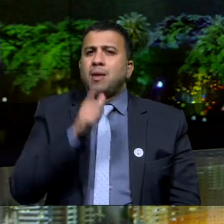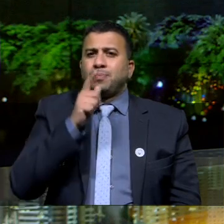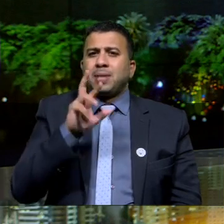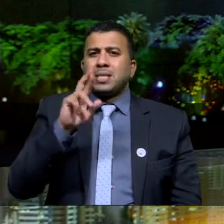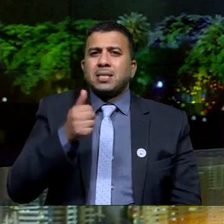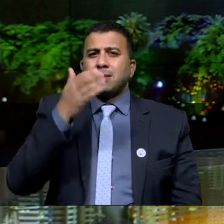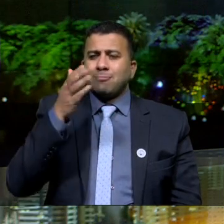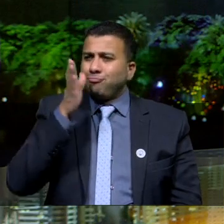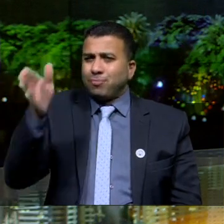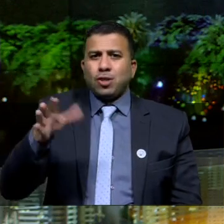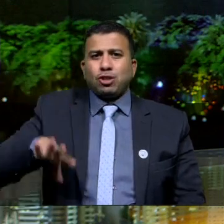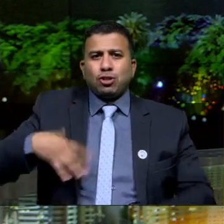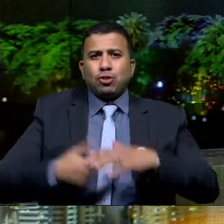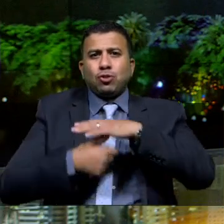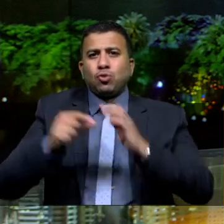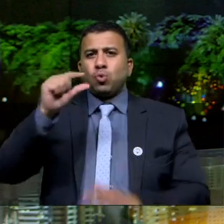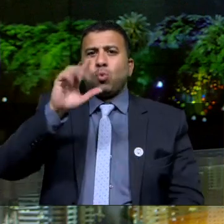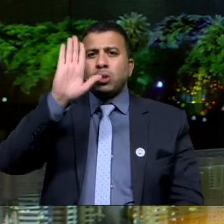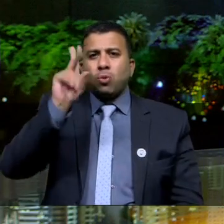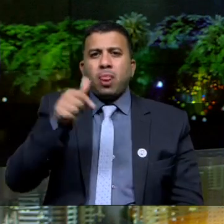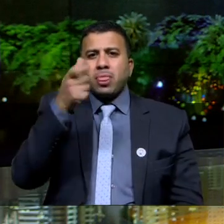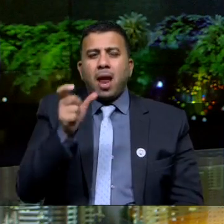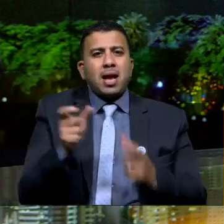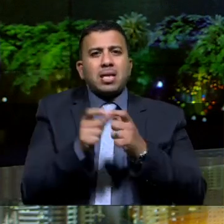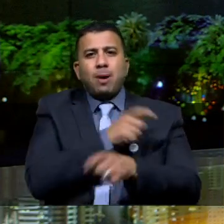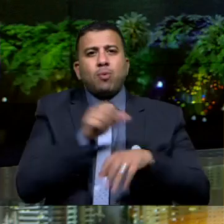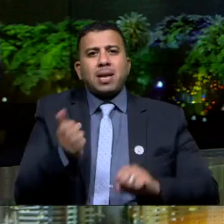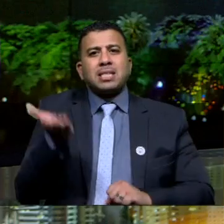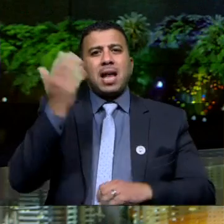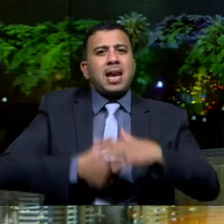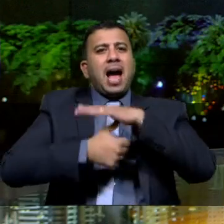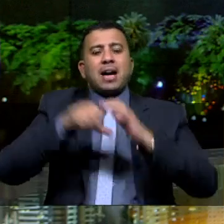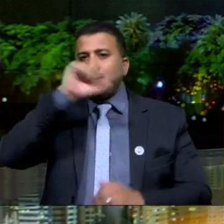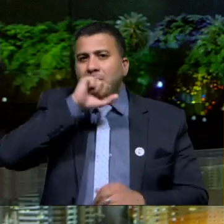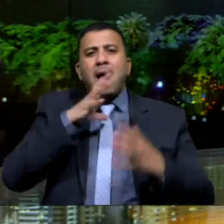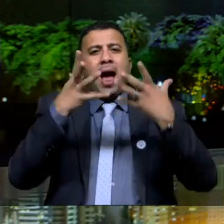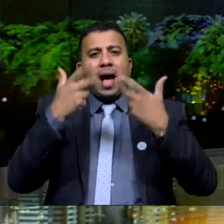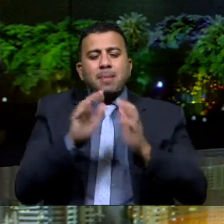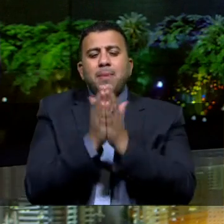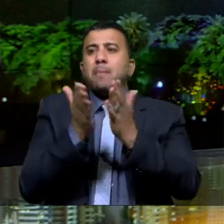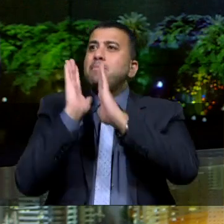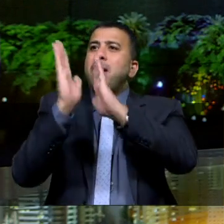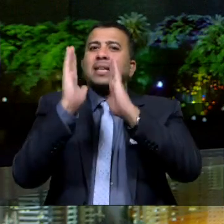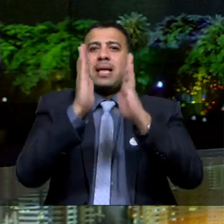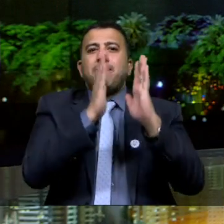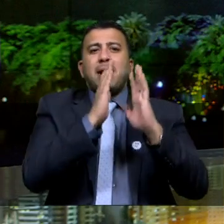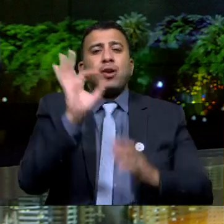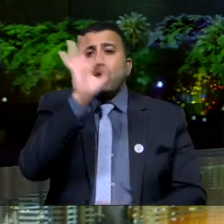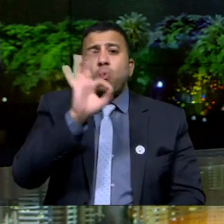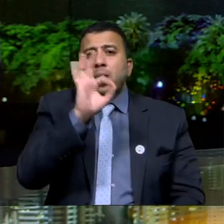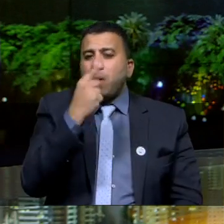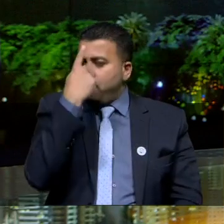زار صاحب السمو الشيخ الدكتور سلطان بن محمد القاسمي عضو المجلس الأعلى حاكم الشارقة عددا من المكتبات في